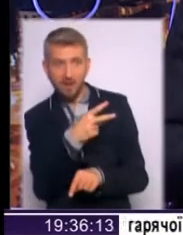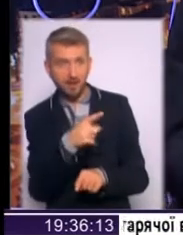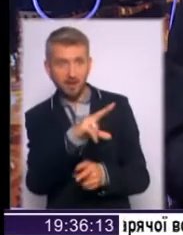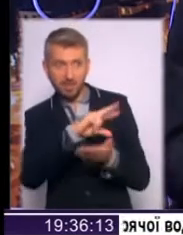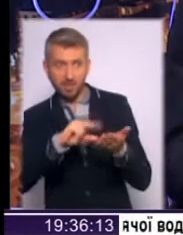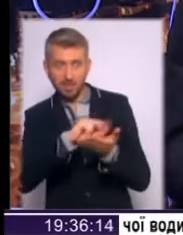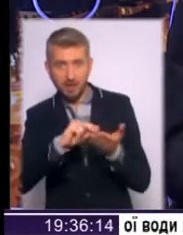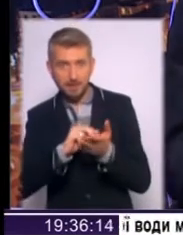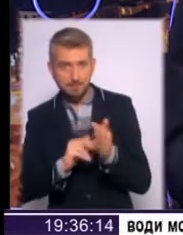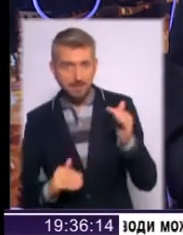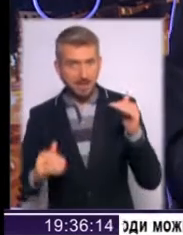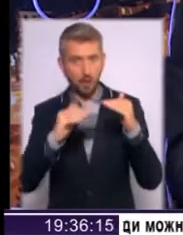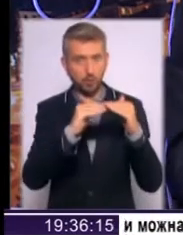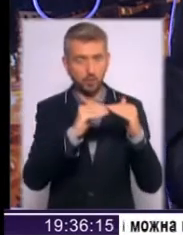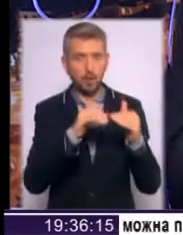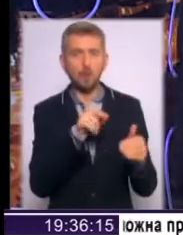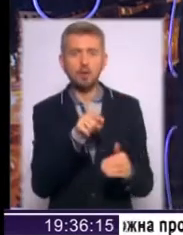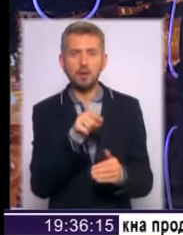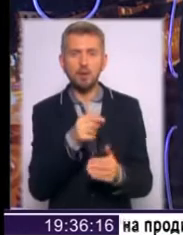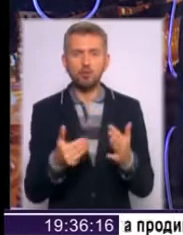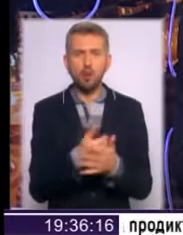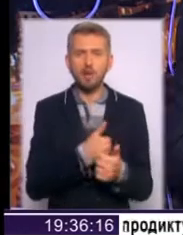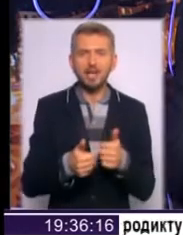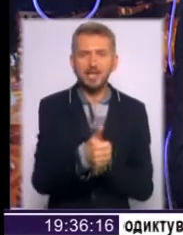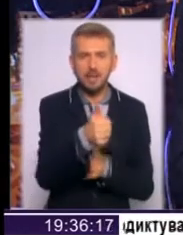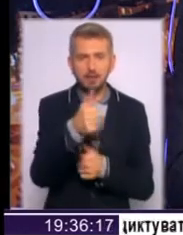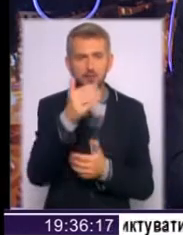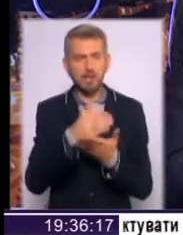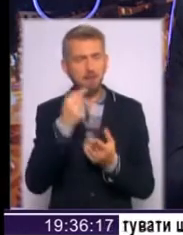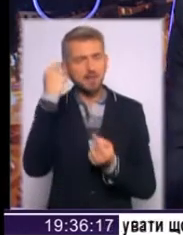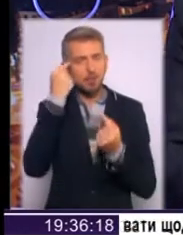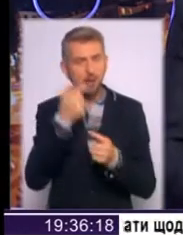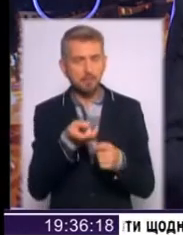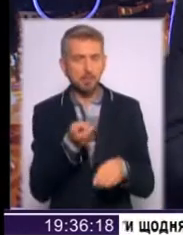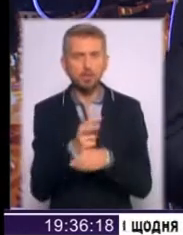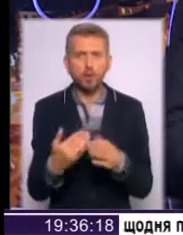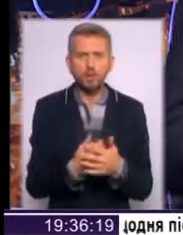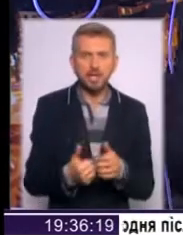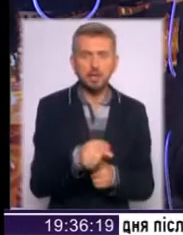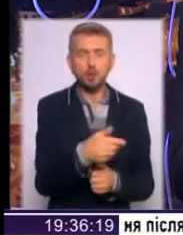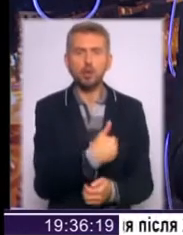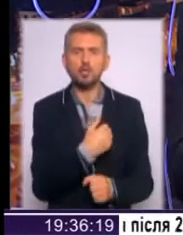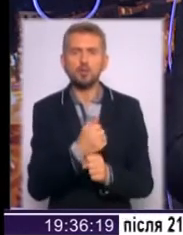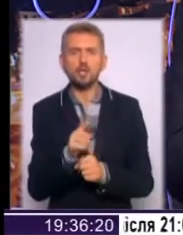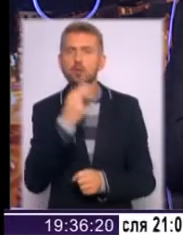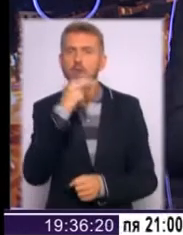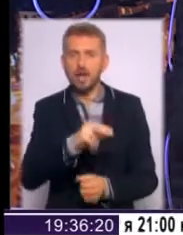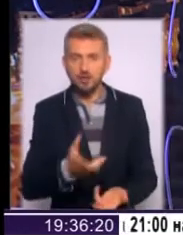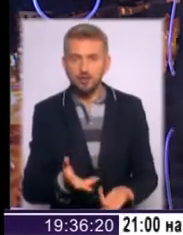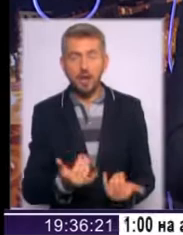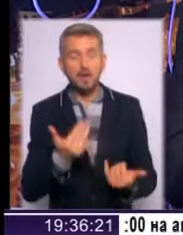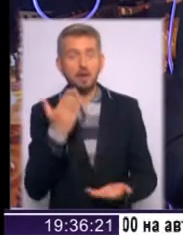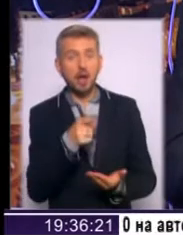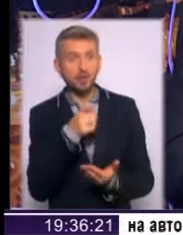ще психологія, ну, у цих нових лідерів в об'єднаних громадах, це прийшли нові лідери, що вони хочуть зробити щось краще. Зараз, якщо